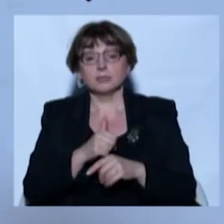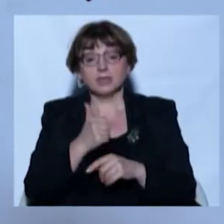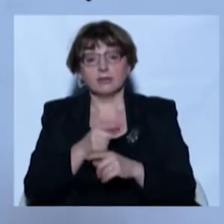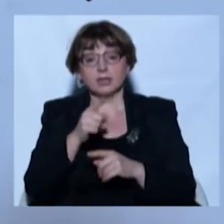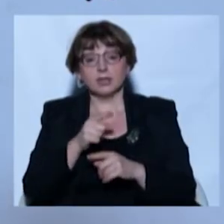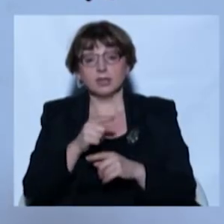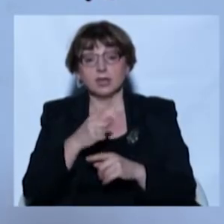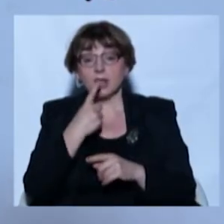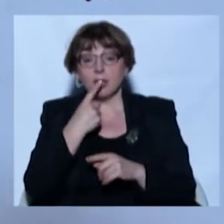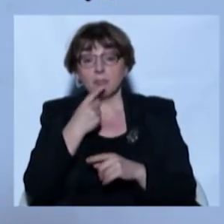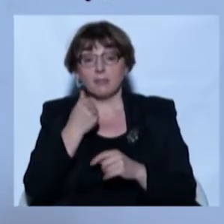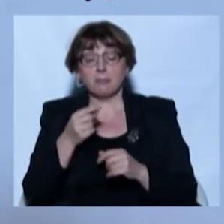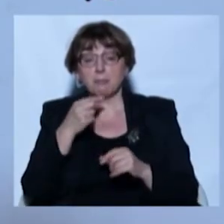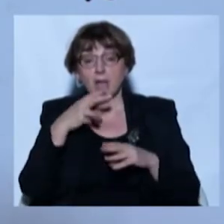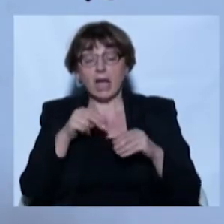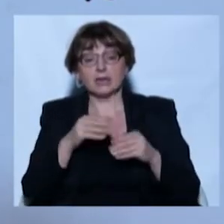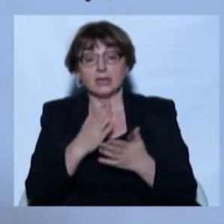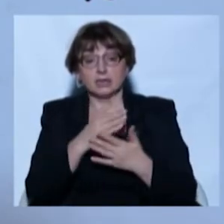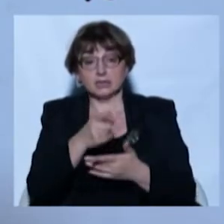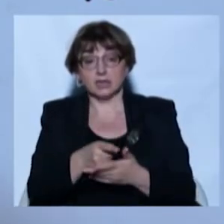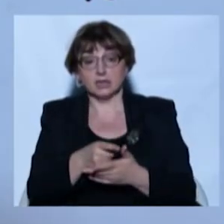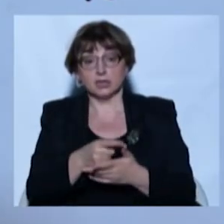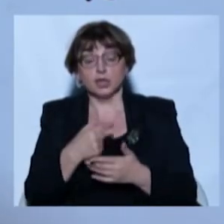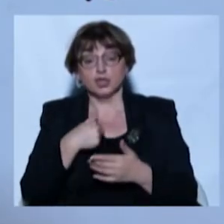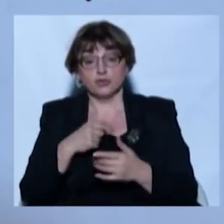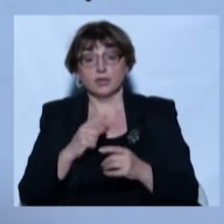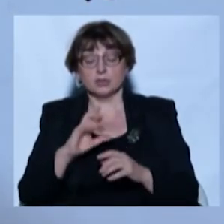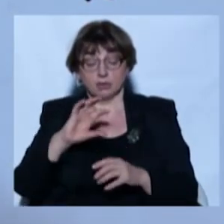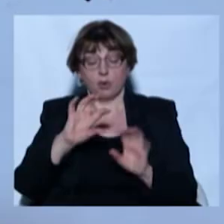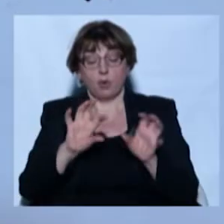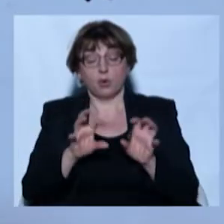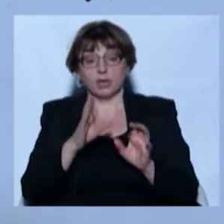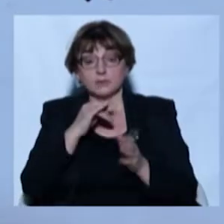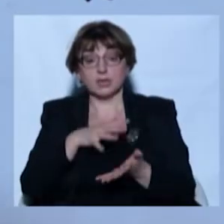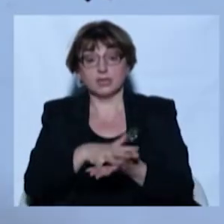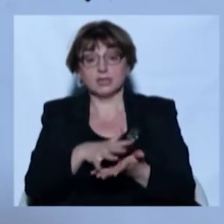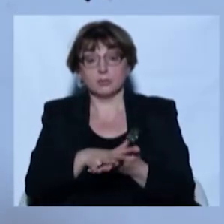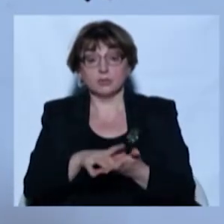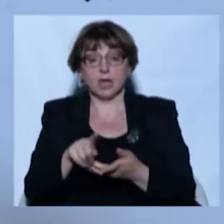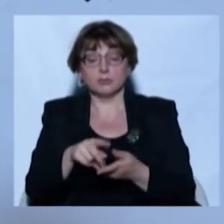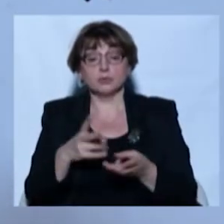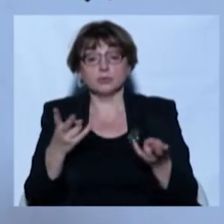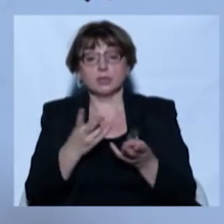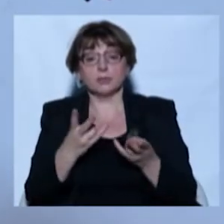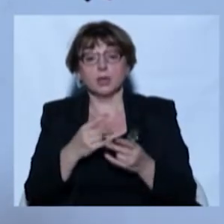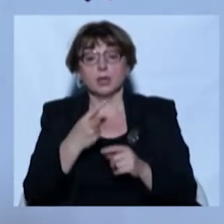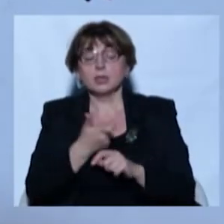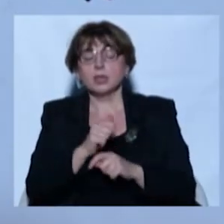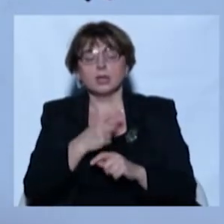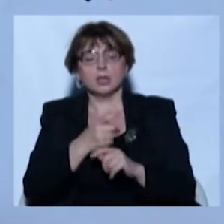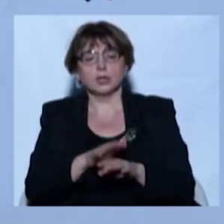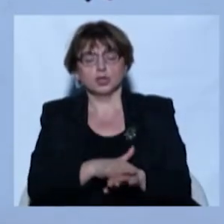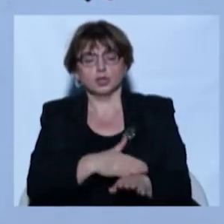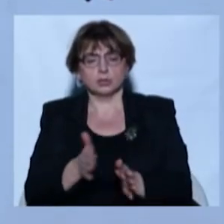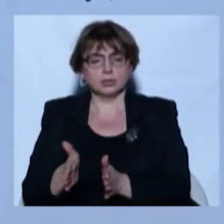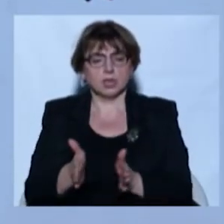ძირითადად არის მლაშე, მარილიანი წყალი. ჩვენს ონკანებში რომ წყალი წამოვიდეს, ამისთვის ის საკმაოდ დიდ გზას გაივლის.